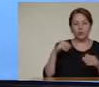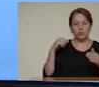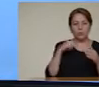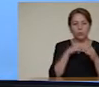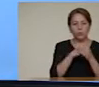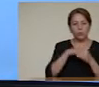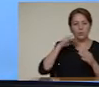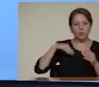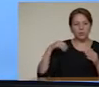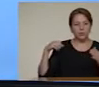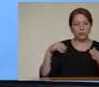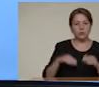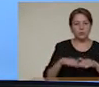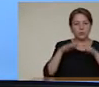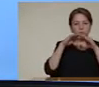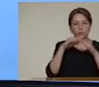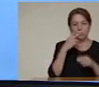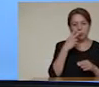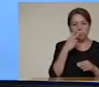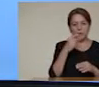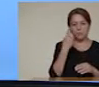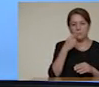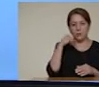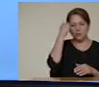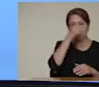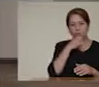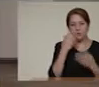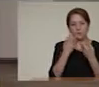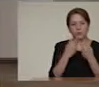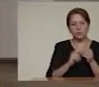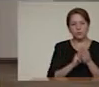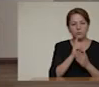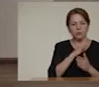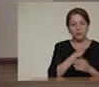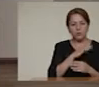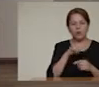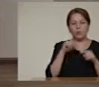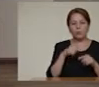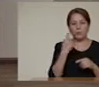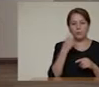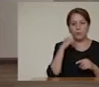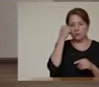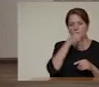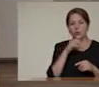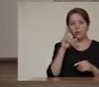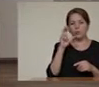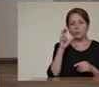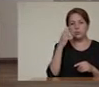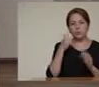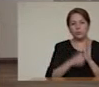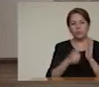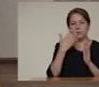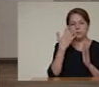keyingi toshqinga qadar bir yil hisoblana boshlandi. Bu bir yil 365